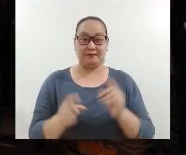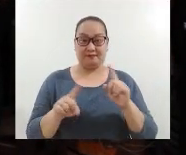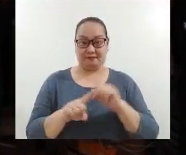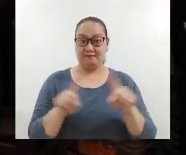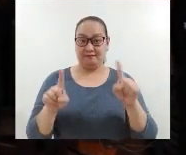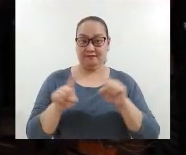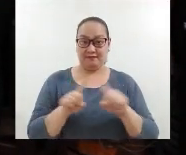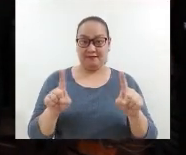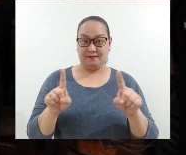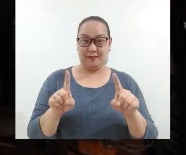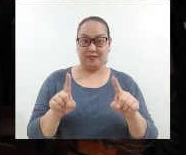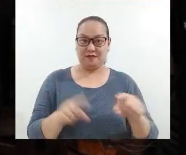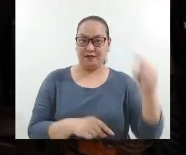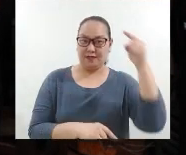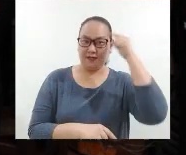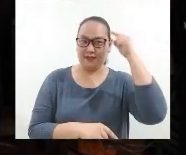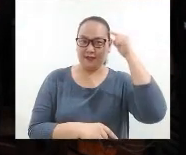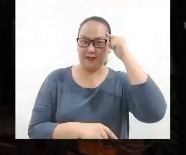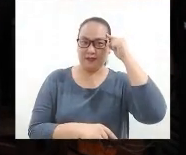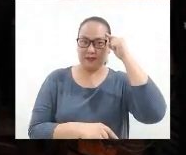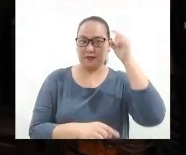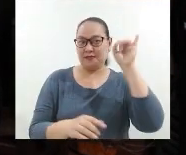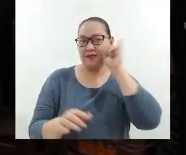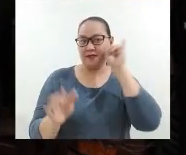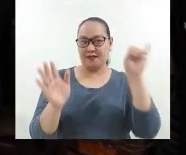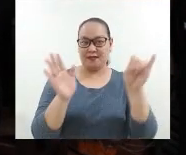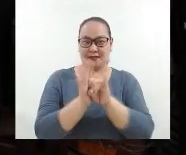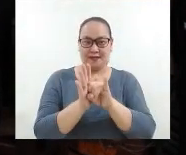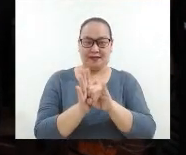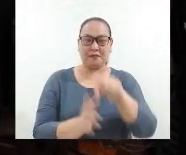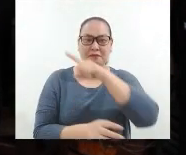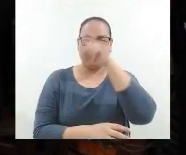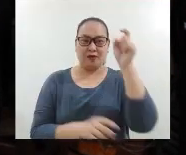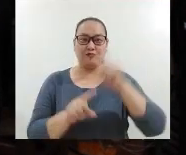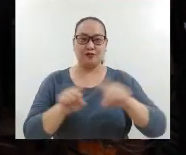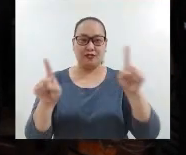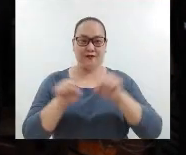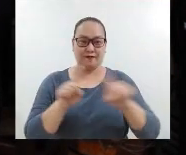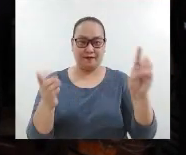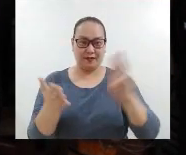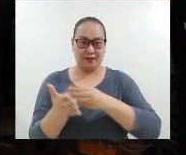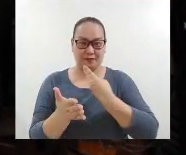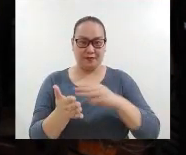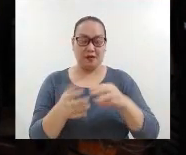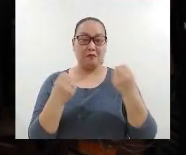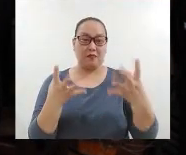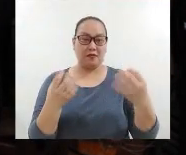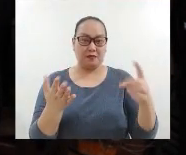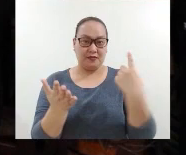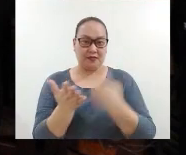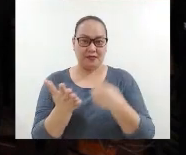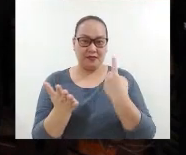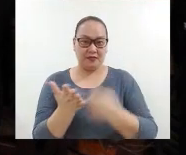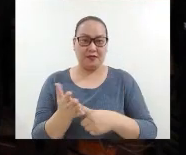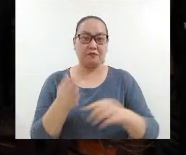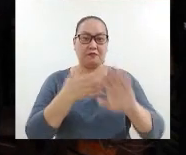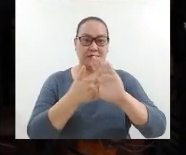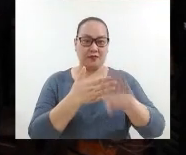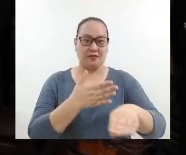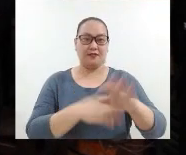nagbago ang naisip nating imahe dahil nagbago ang musika. Marami pa tayong tatalakayin sa pagbabalik